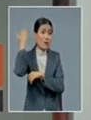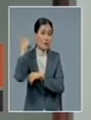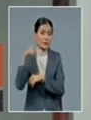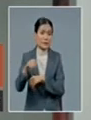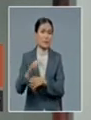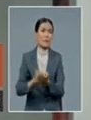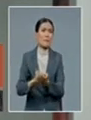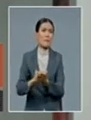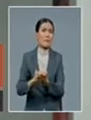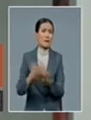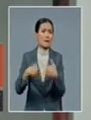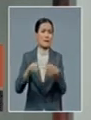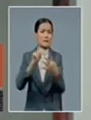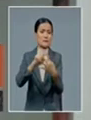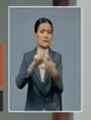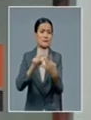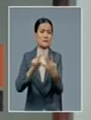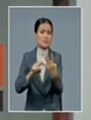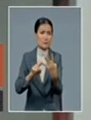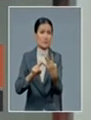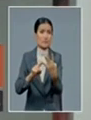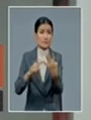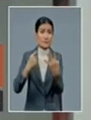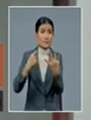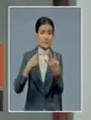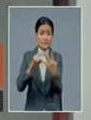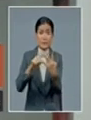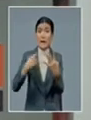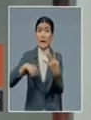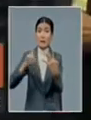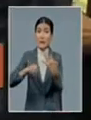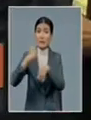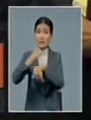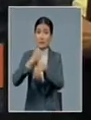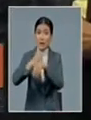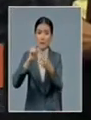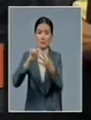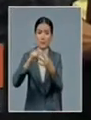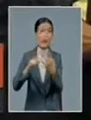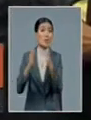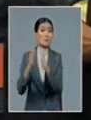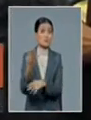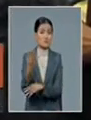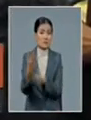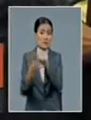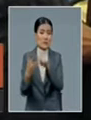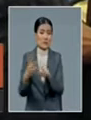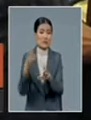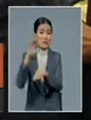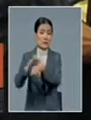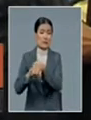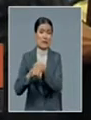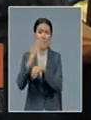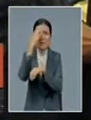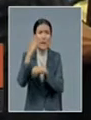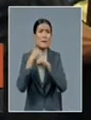ศาลสูงสุดนายอาลีฮามิดผู้พิพากษาประจำศาลสูงสุดและนายฮัสซันซายิสรวม4คนนะครับในข้อหาพยาย